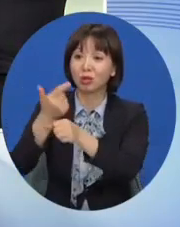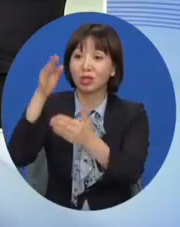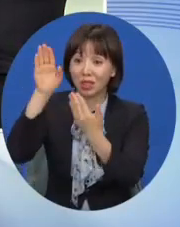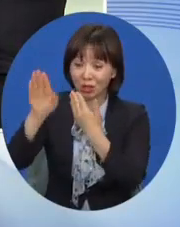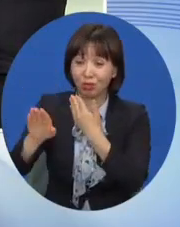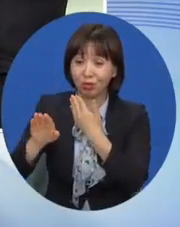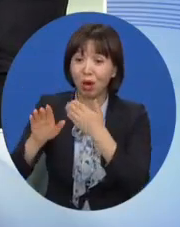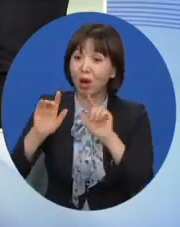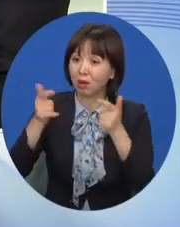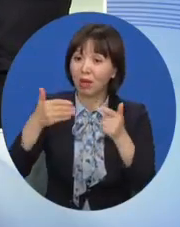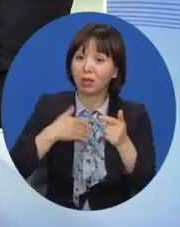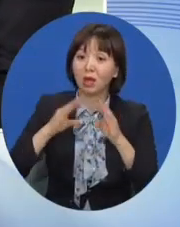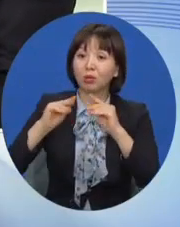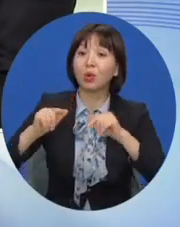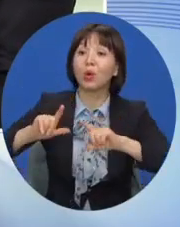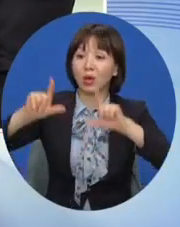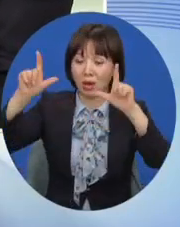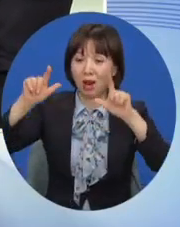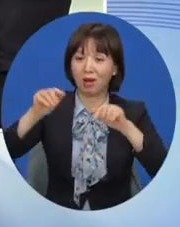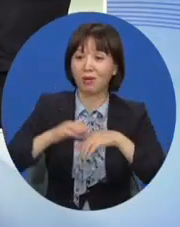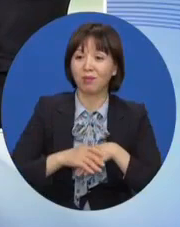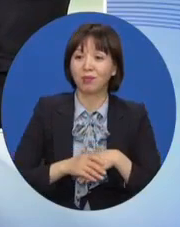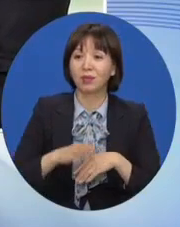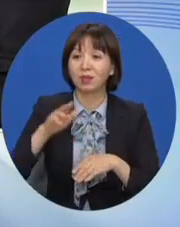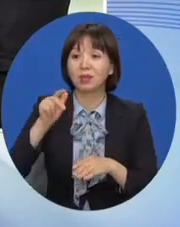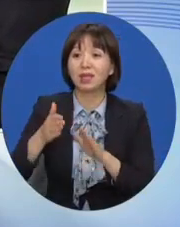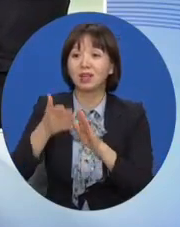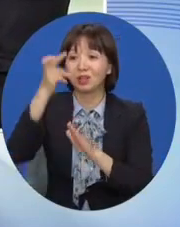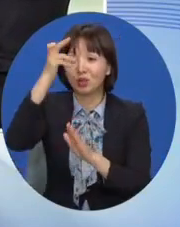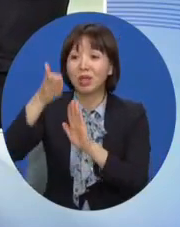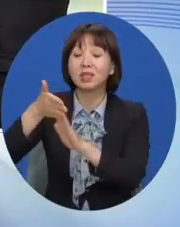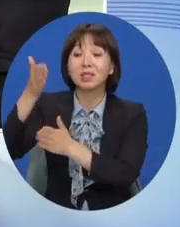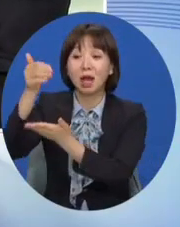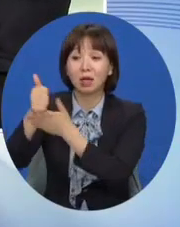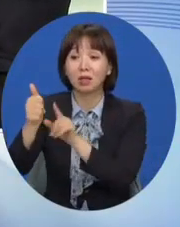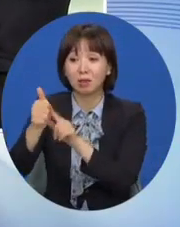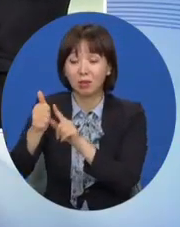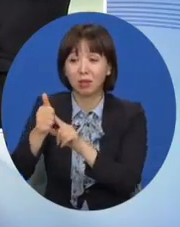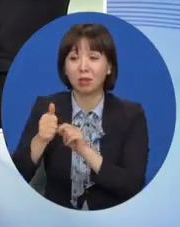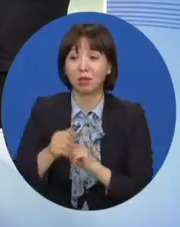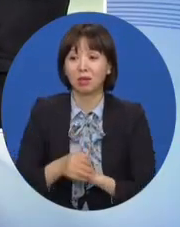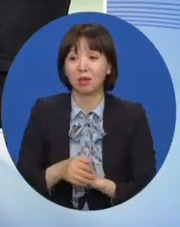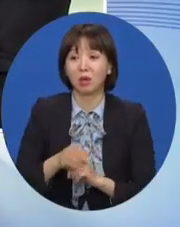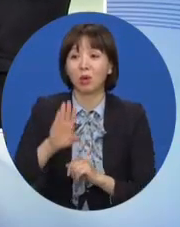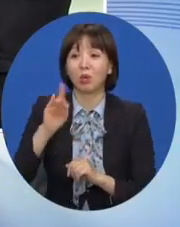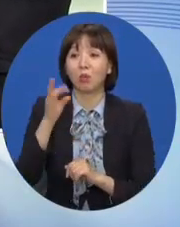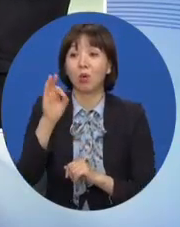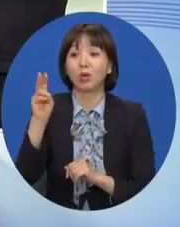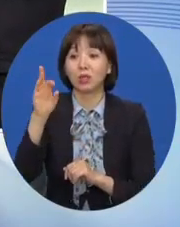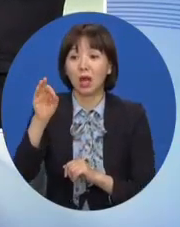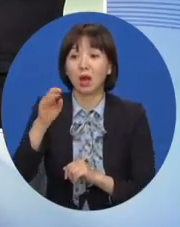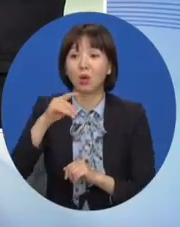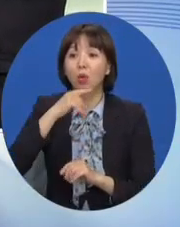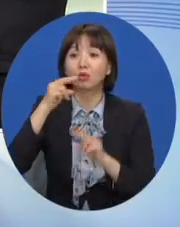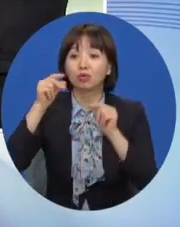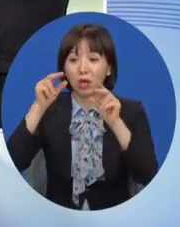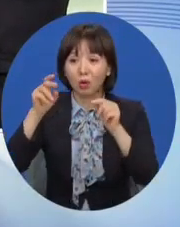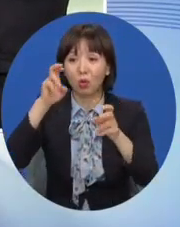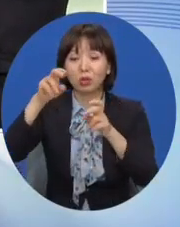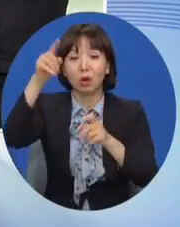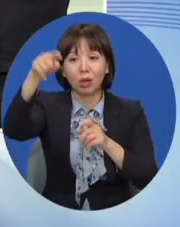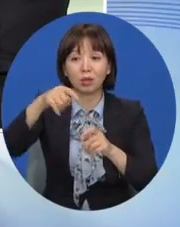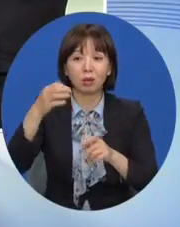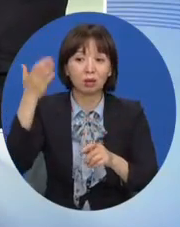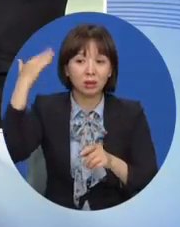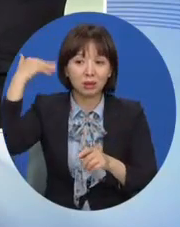거 아닙니다. 나는 저는 주말로. 저는 그 제천시 최종현 시장 된 뒤에 봉양 고춧가루 공장 한 번도 왔다는 걸 못 봤습니다. 다 봤습니다.